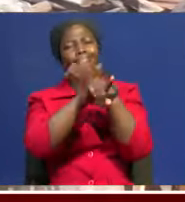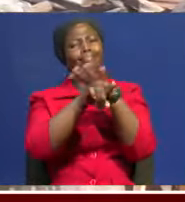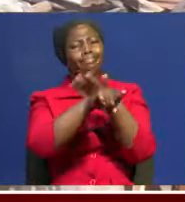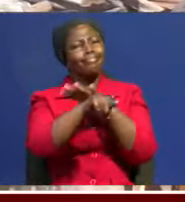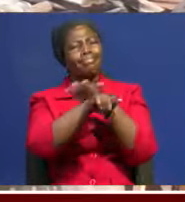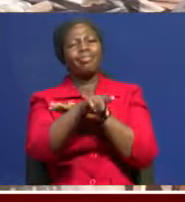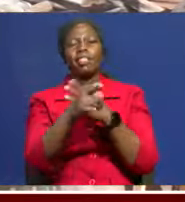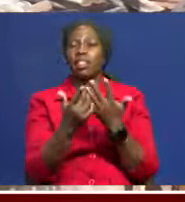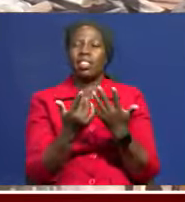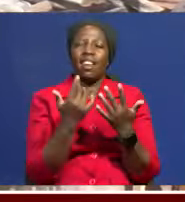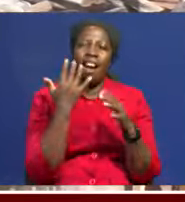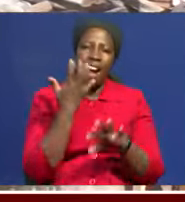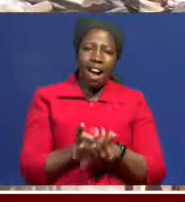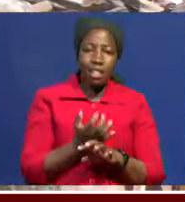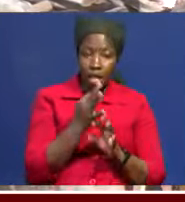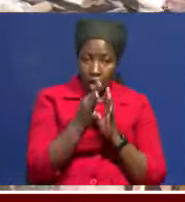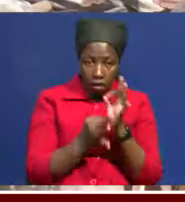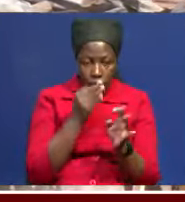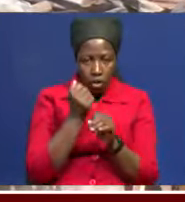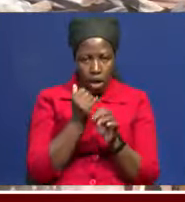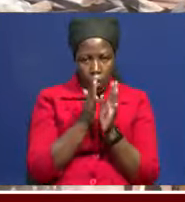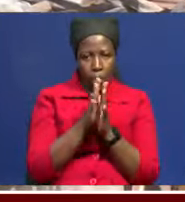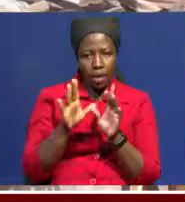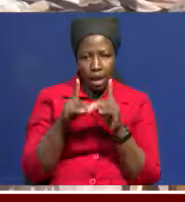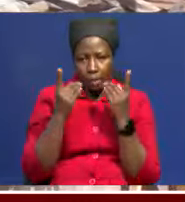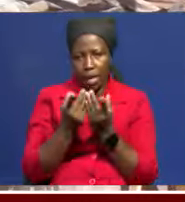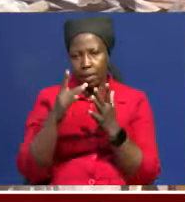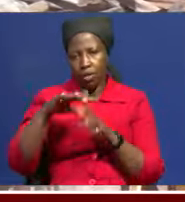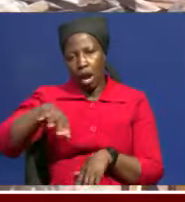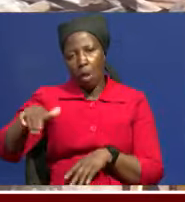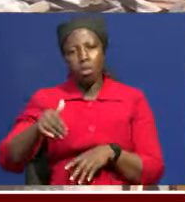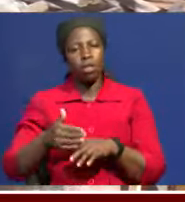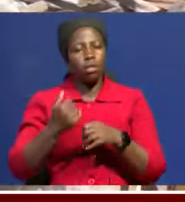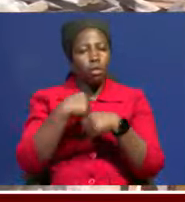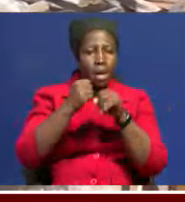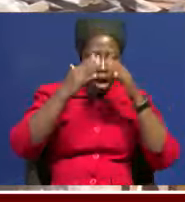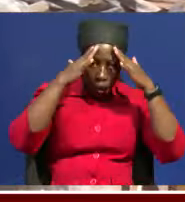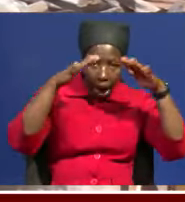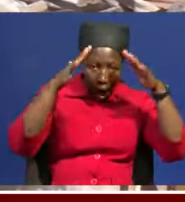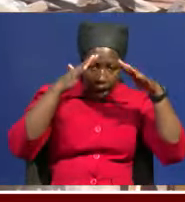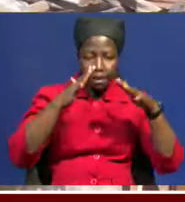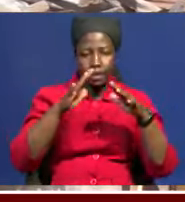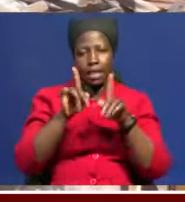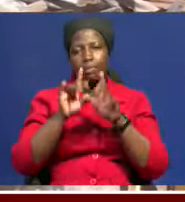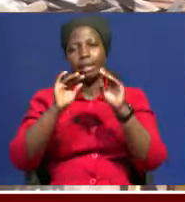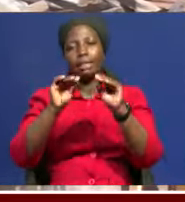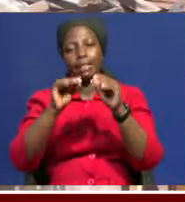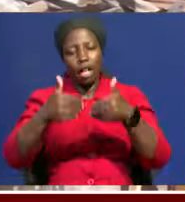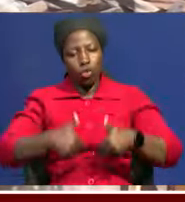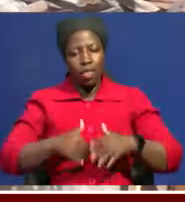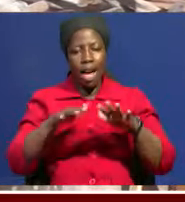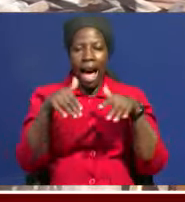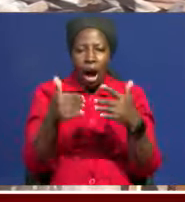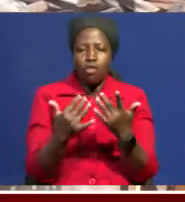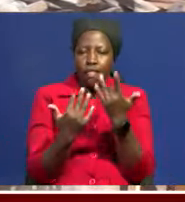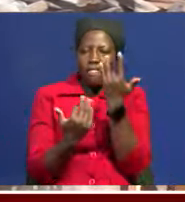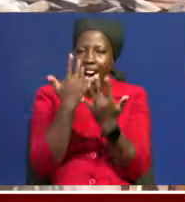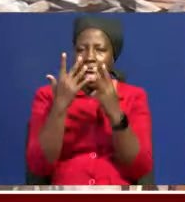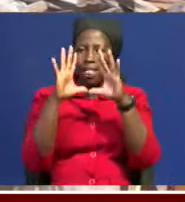kama idara yaam na kuza vijana wa hapa jinsi kup na moto